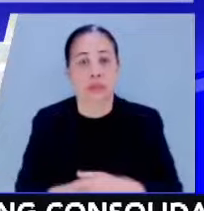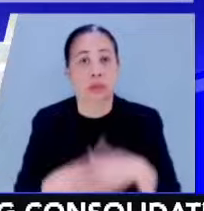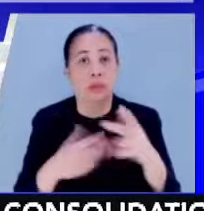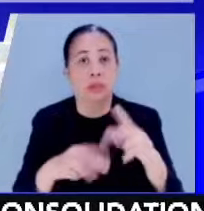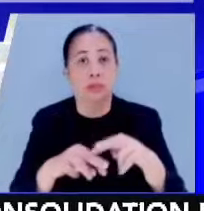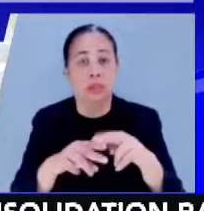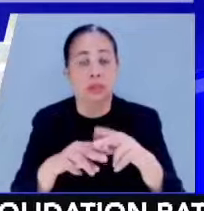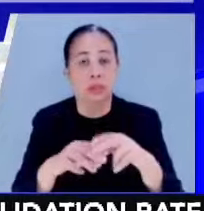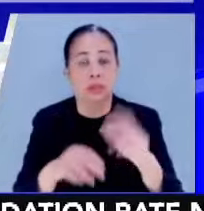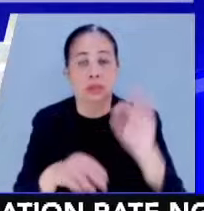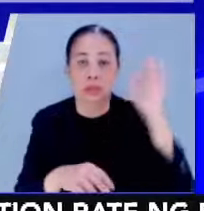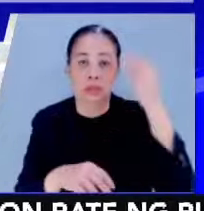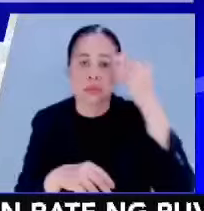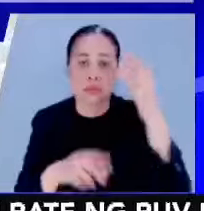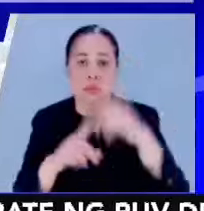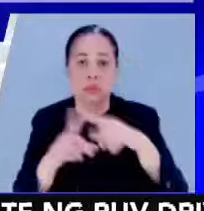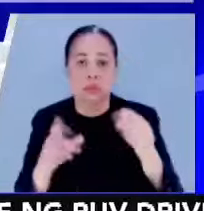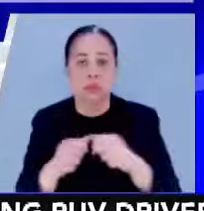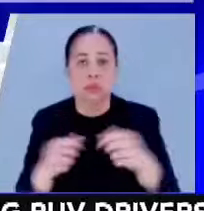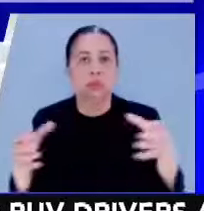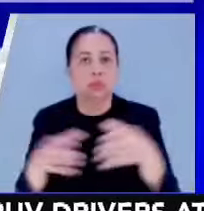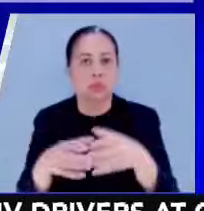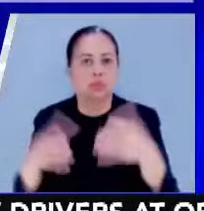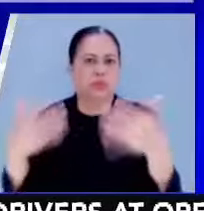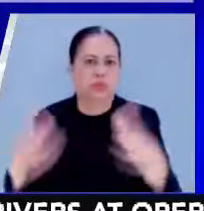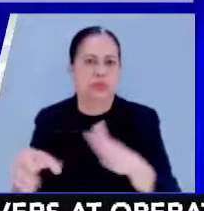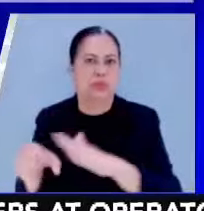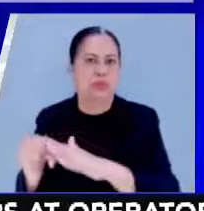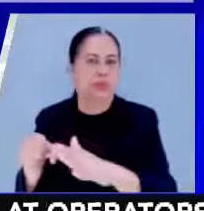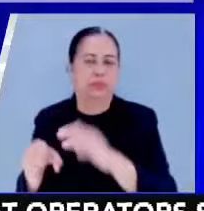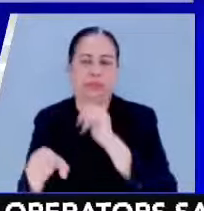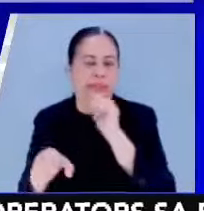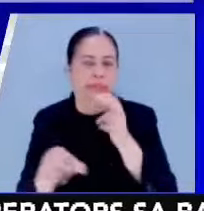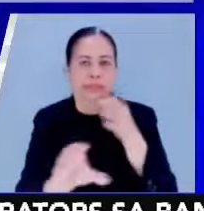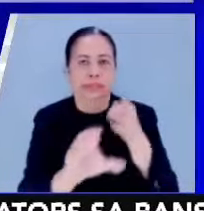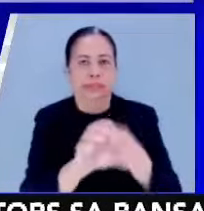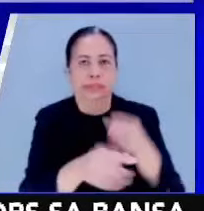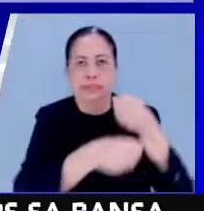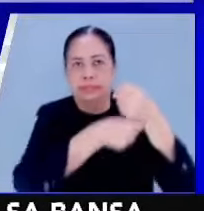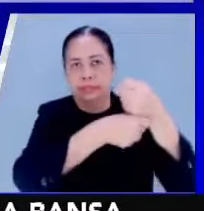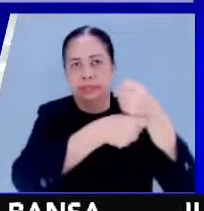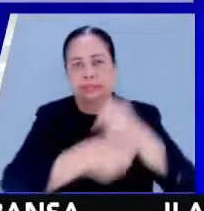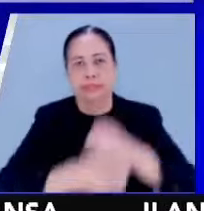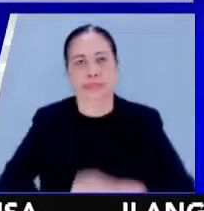naman, consolidated na kaya hindi raw sasama sa protesta.